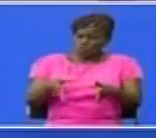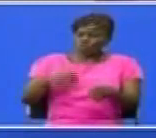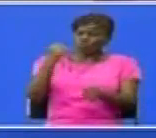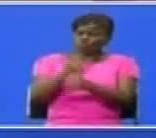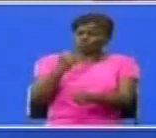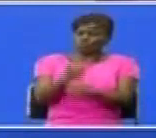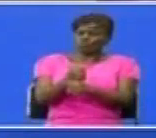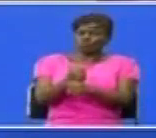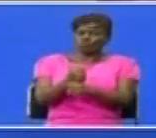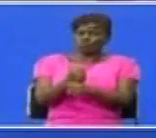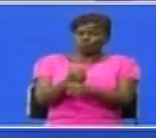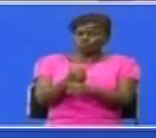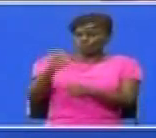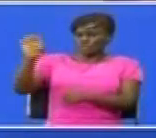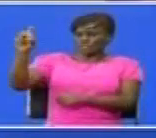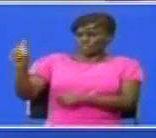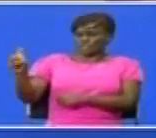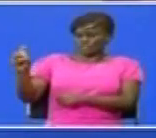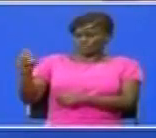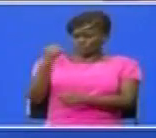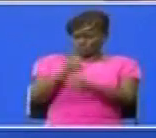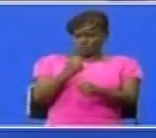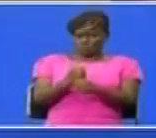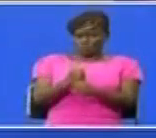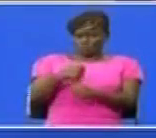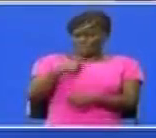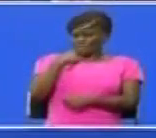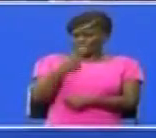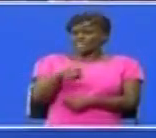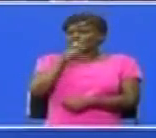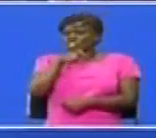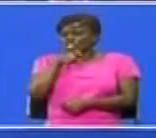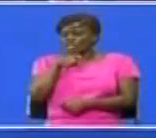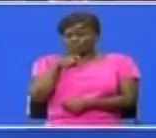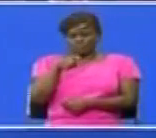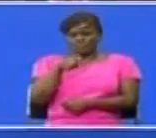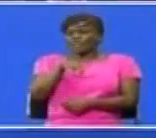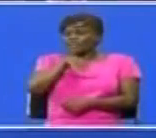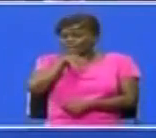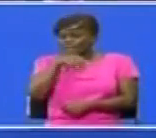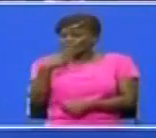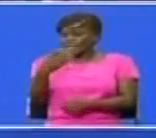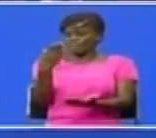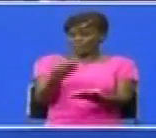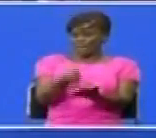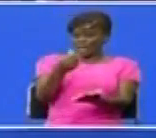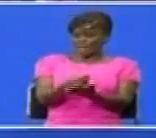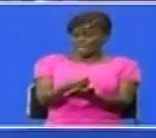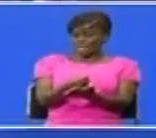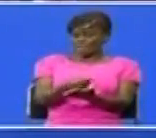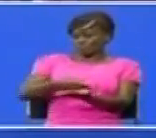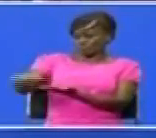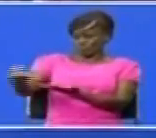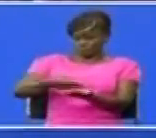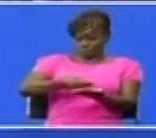bidding of the executive. That's why I said it's like a chicken without a head. Raila anashikilia kwamba fedha zinazodaiwa